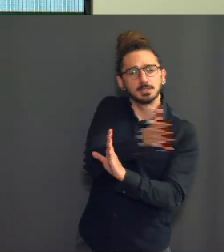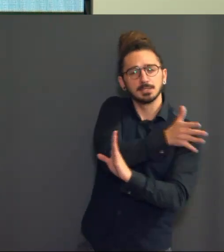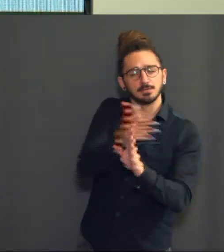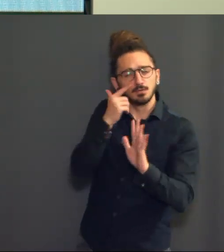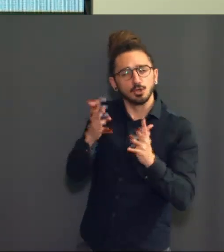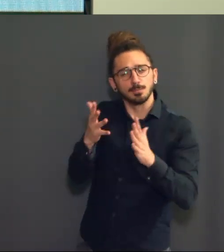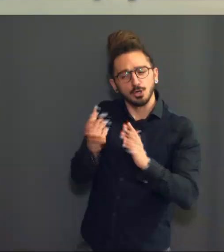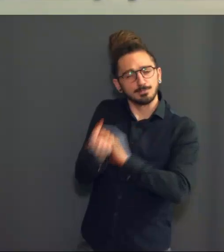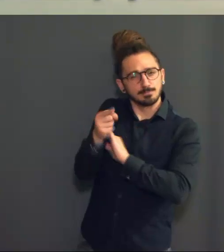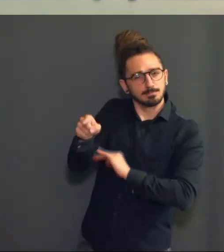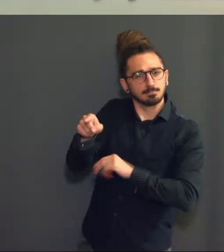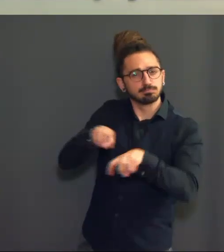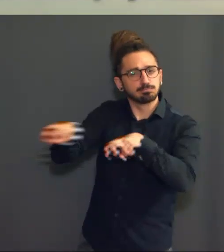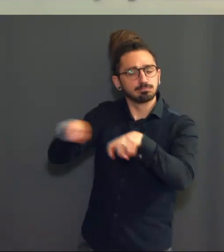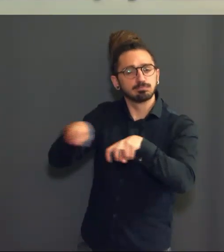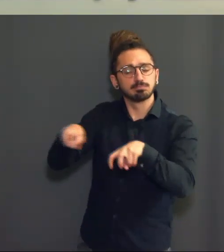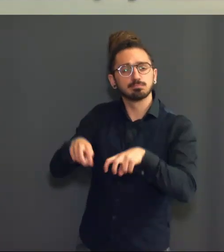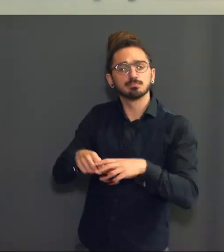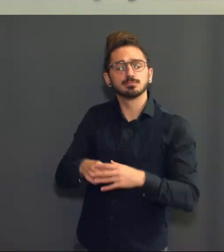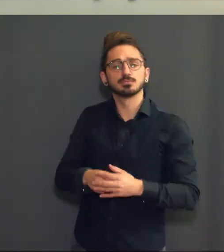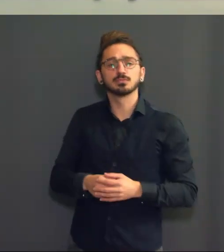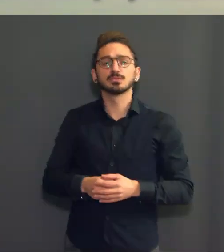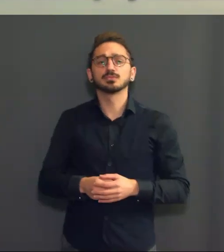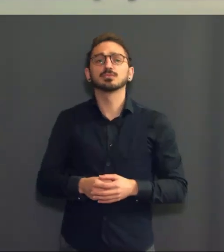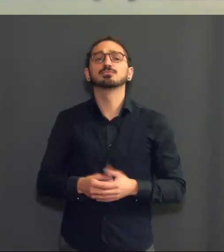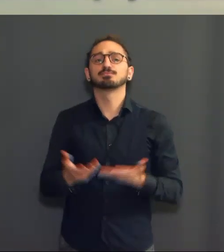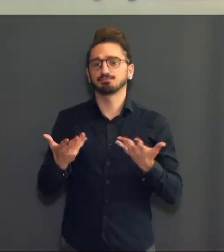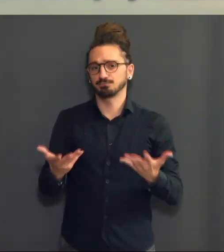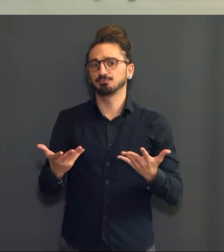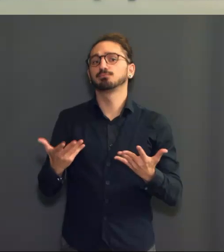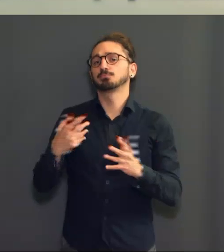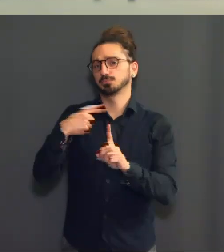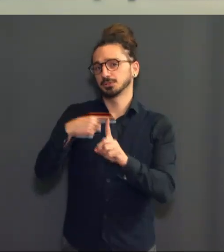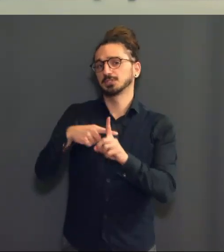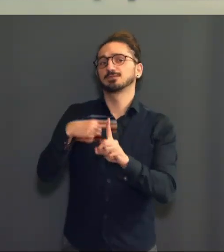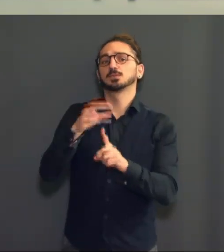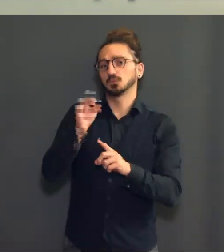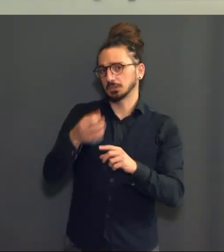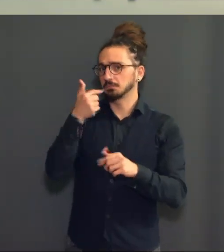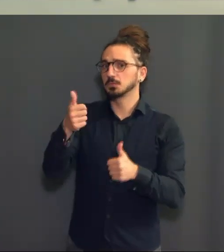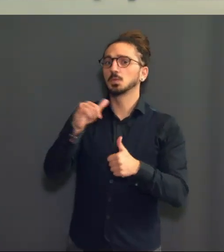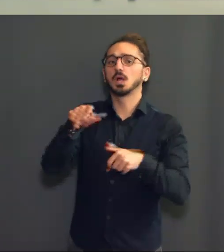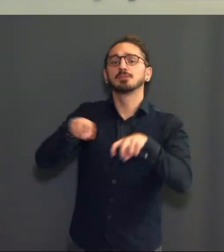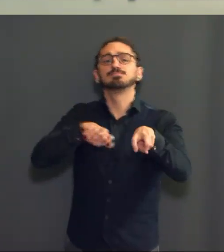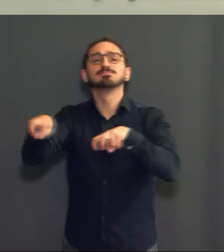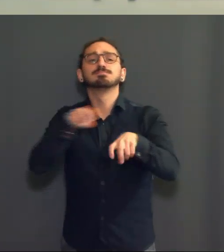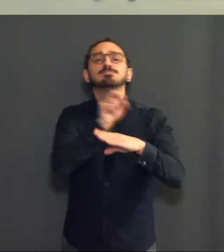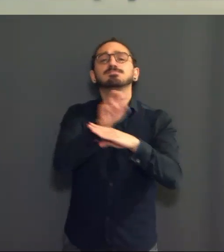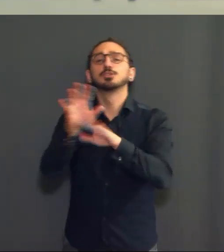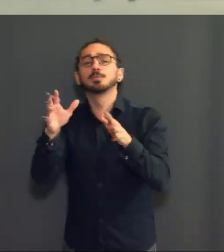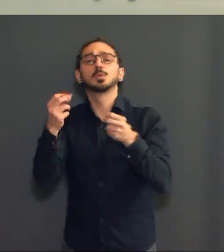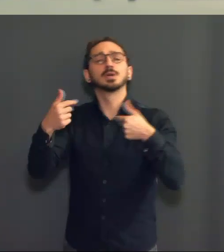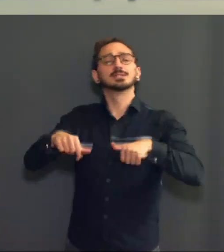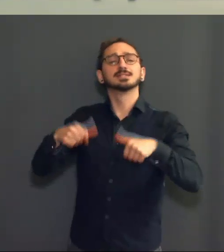que globalement parlant, notre mobilité a légèrement diminué depuis le week-end de Pâques. Et on espère que ceci pourra